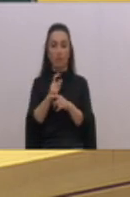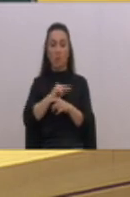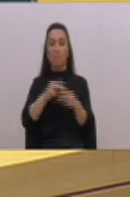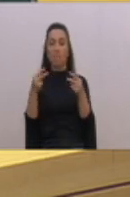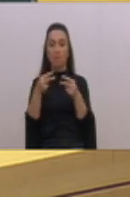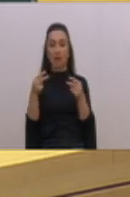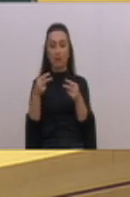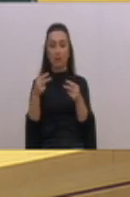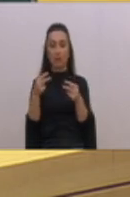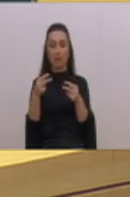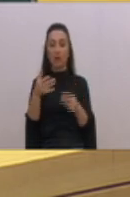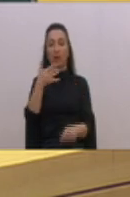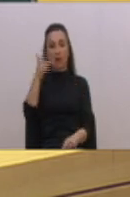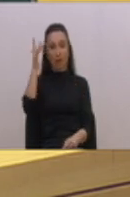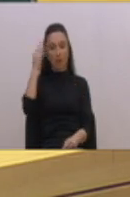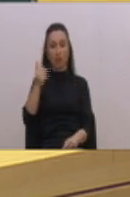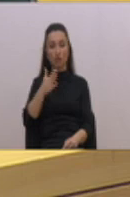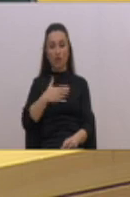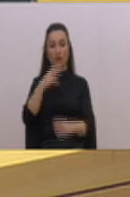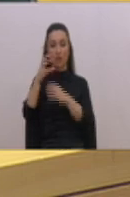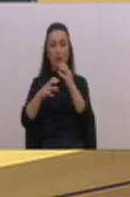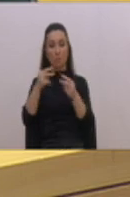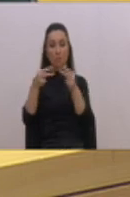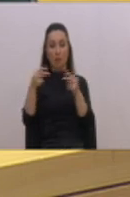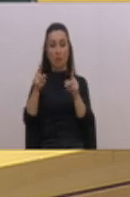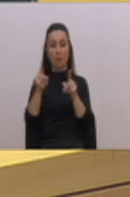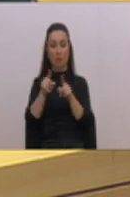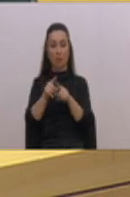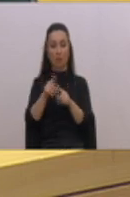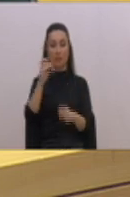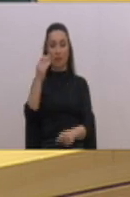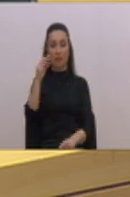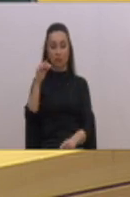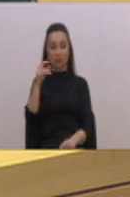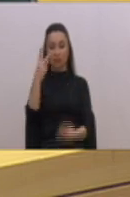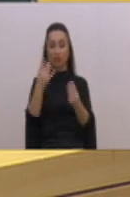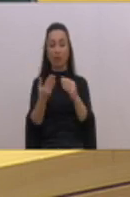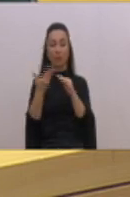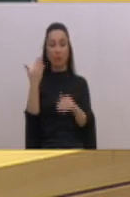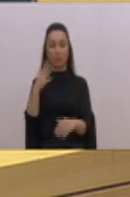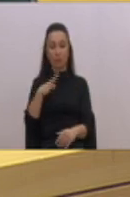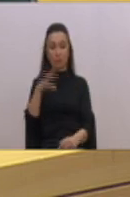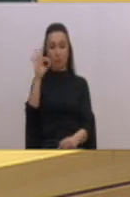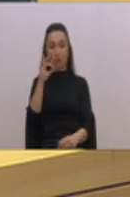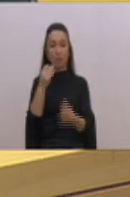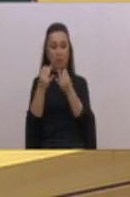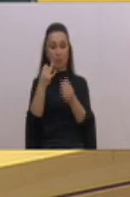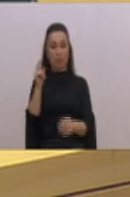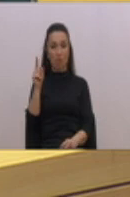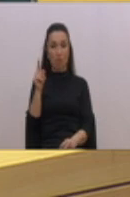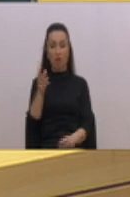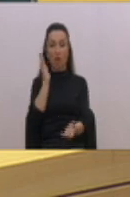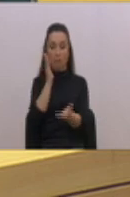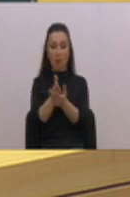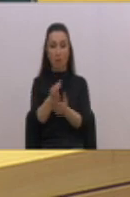პარტნიორი ამერიკა და ჩვენი საერთაშორისო პარტნიორები და მათ შორის სენატში რამდენიმე დღის წინ იყო ამაზე საუბარი.